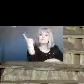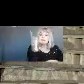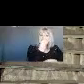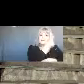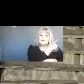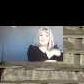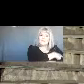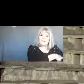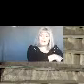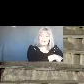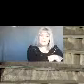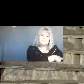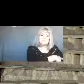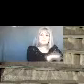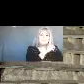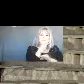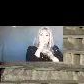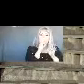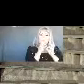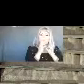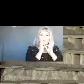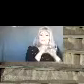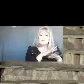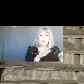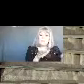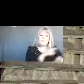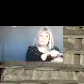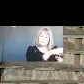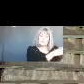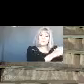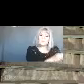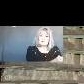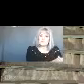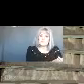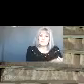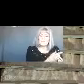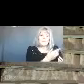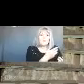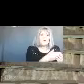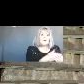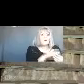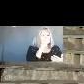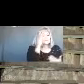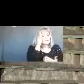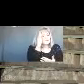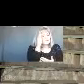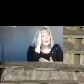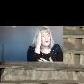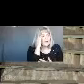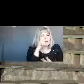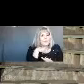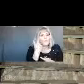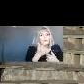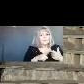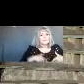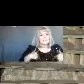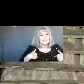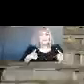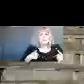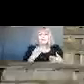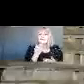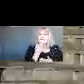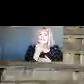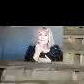daar ook gaan. En kom ons hou hierdie een woordje in gedagte, bekering, met ander woorde, ons besin ons levens in die lig van